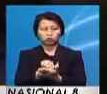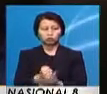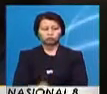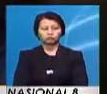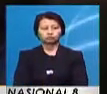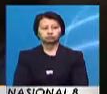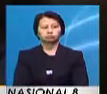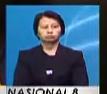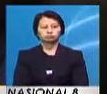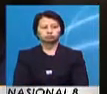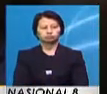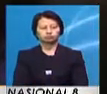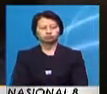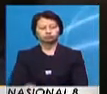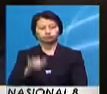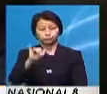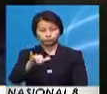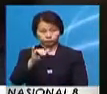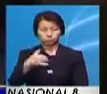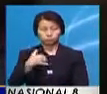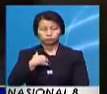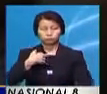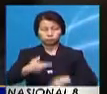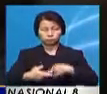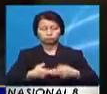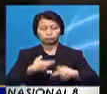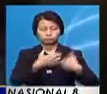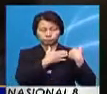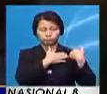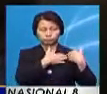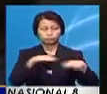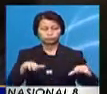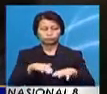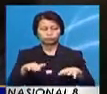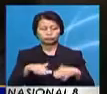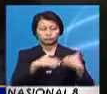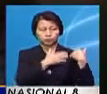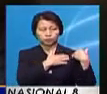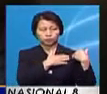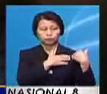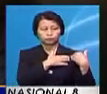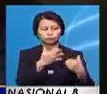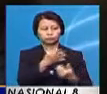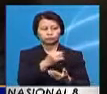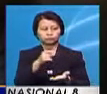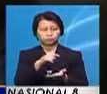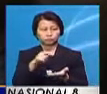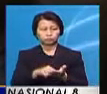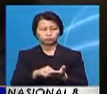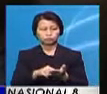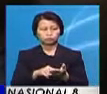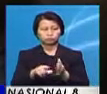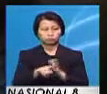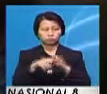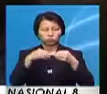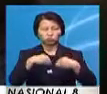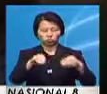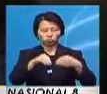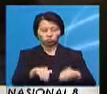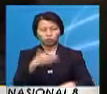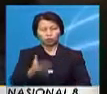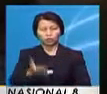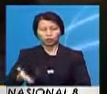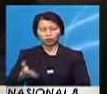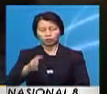But we have a role to play lah. Kita memang ada role to play because ini pemerdagangan bahan-bahan